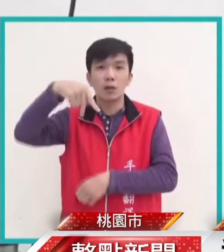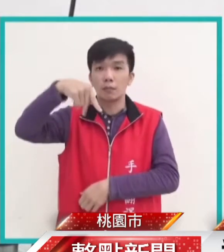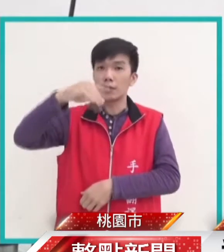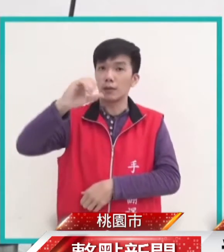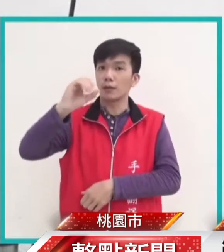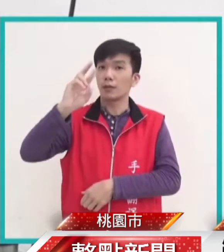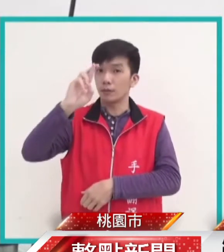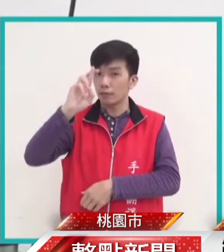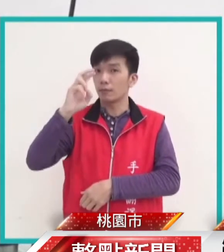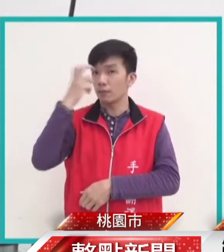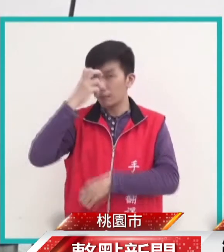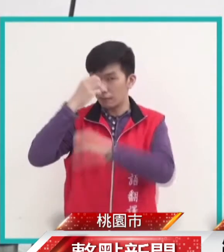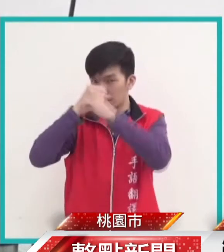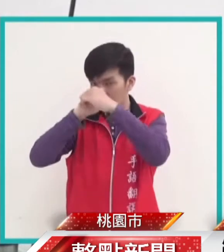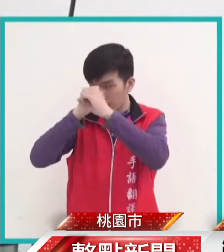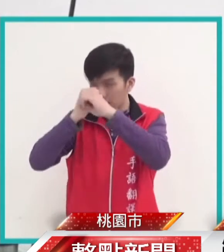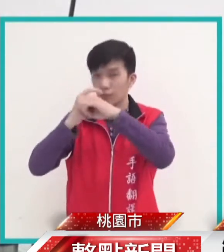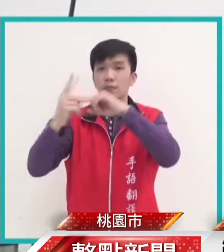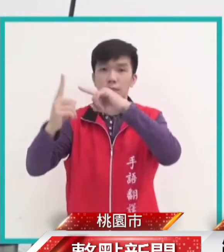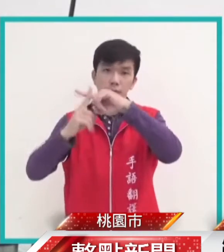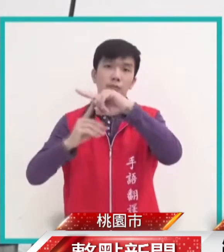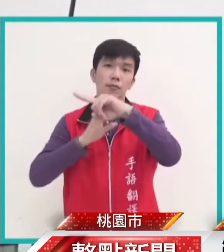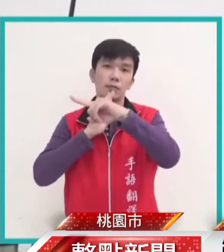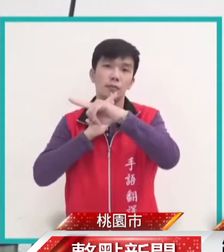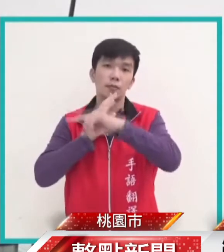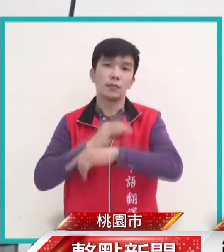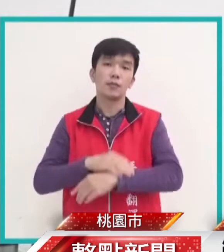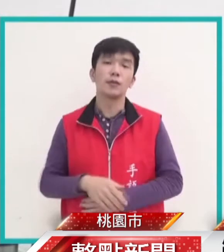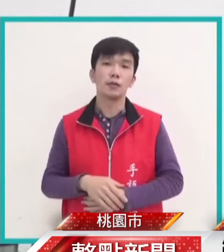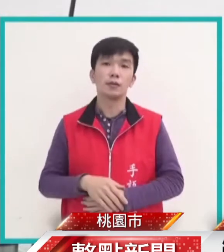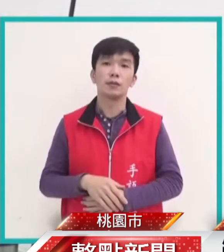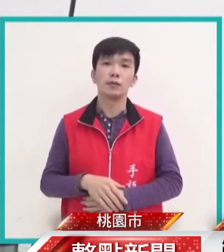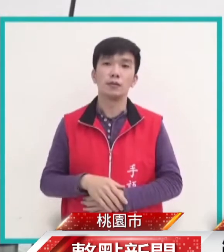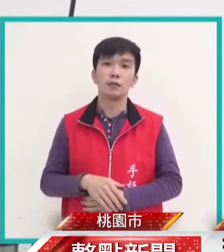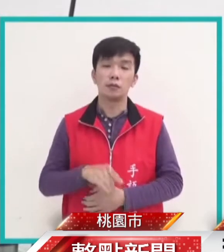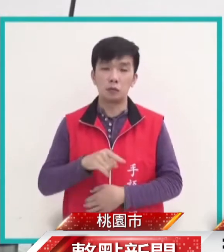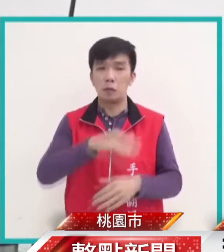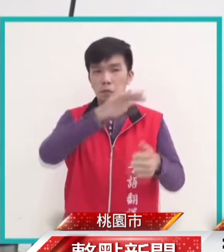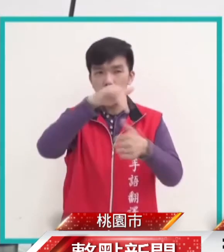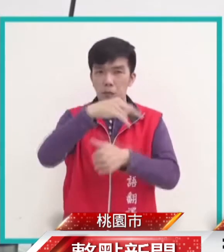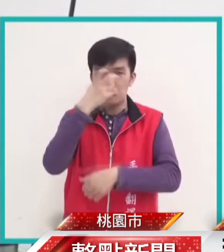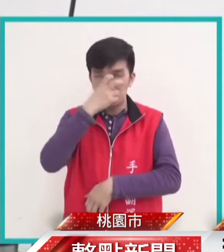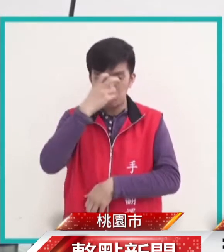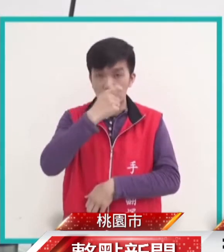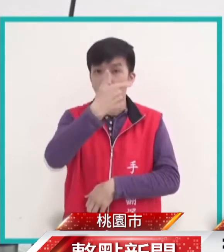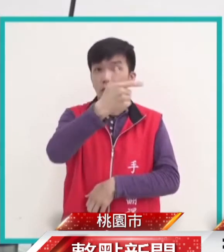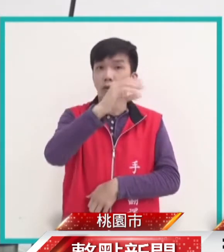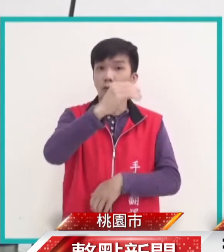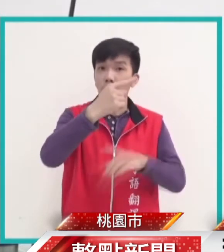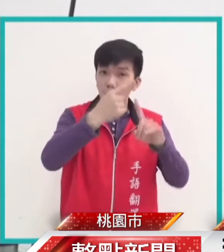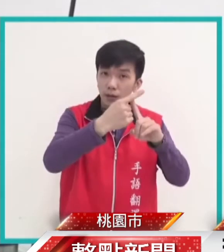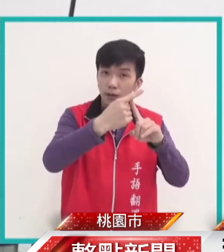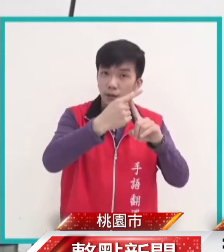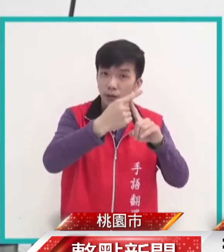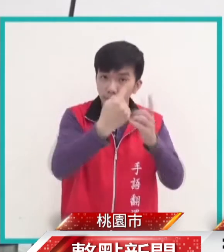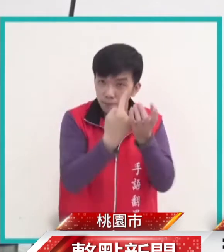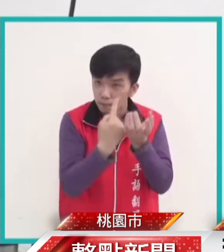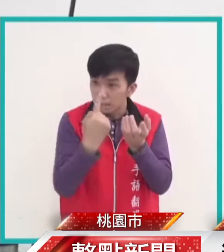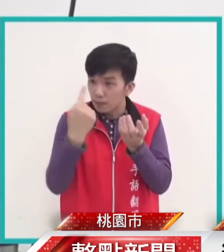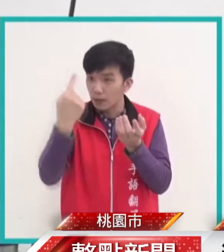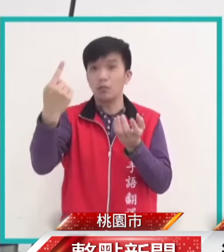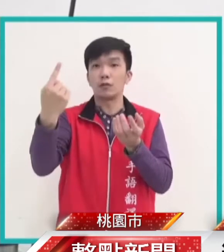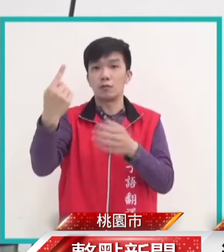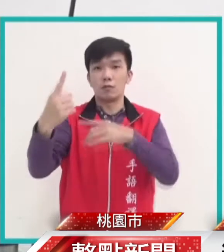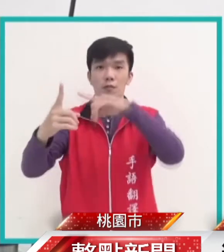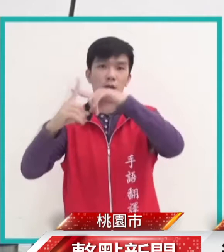性，筛出一位，虽然我们筛检60000位，那筛出一位还是非常有价值，